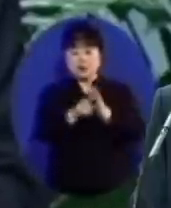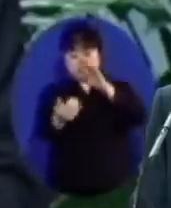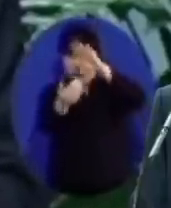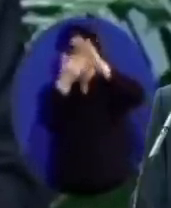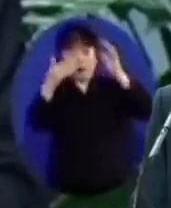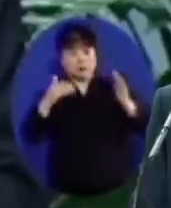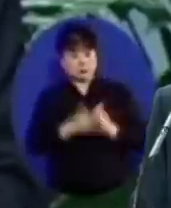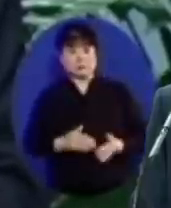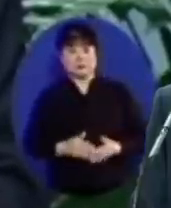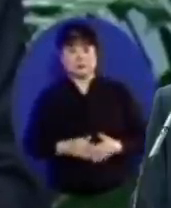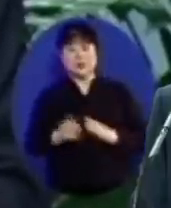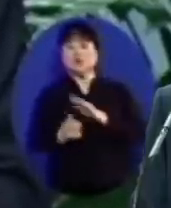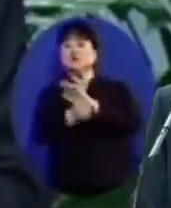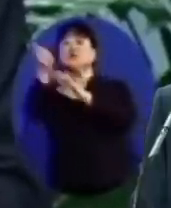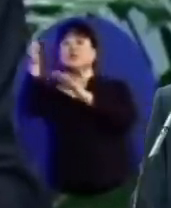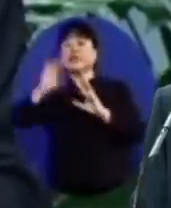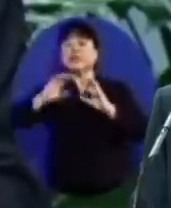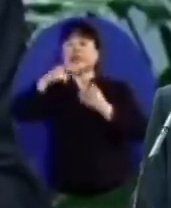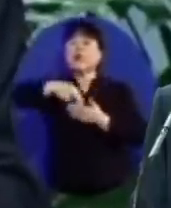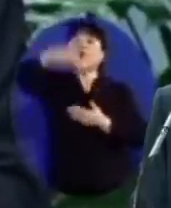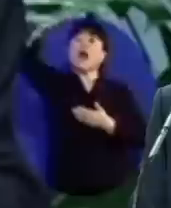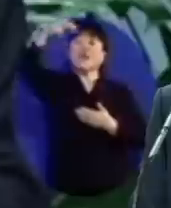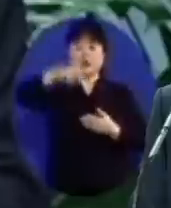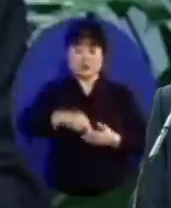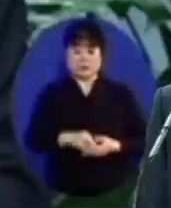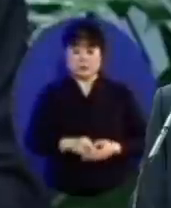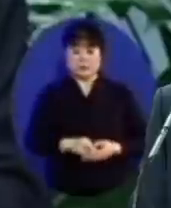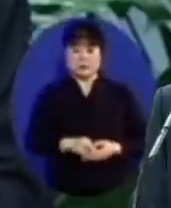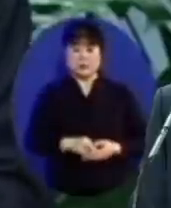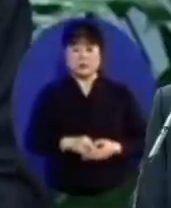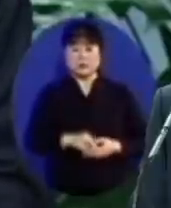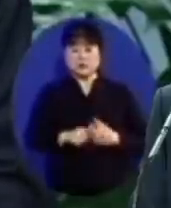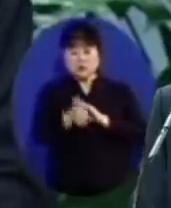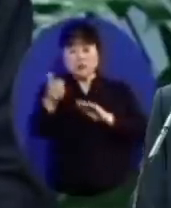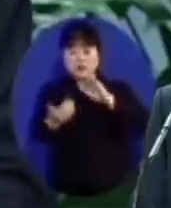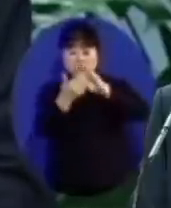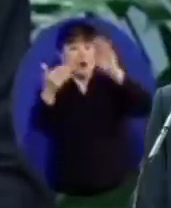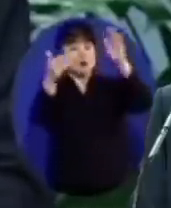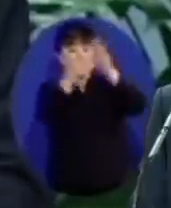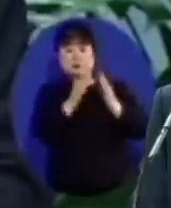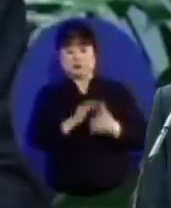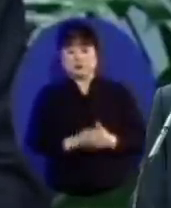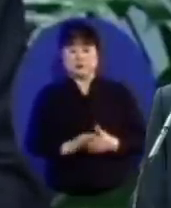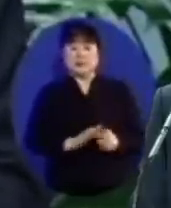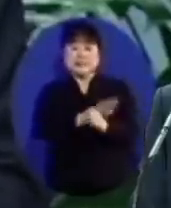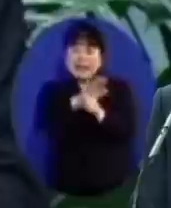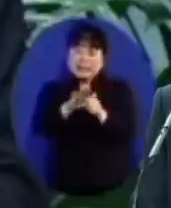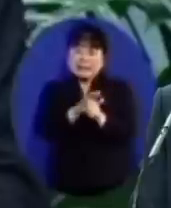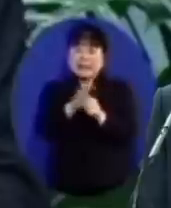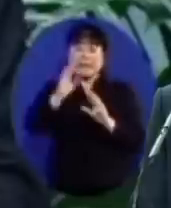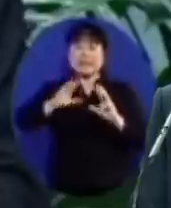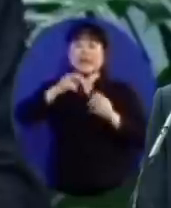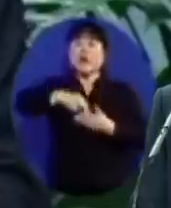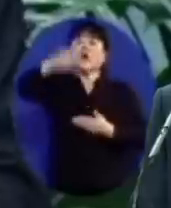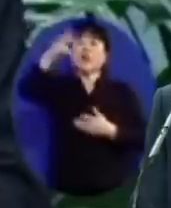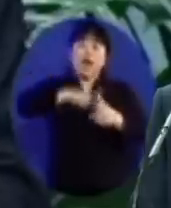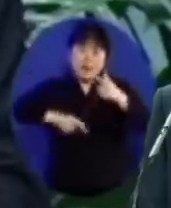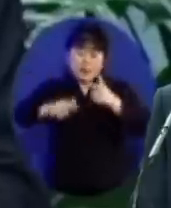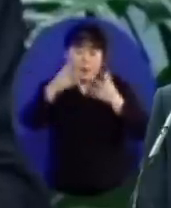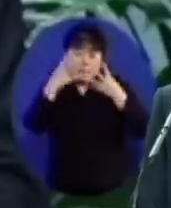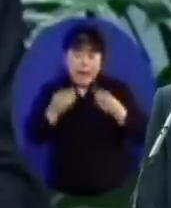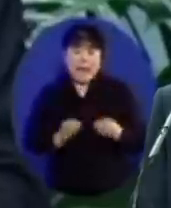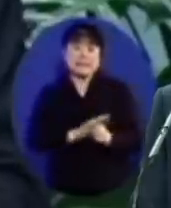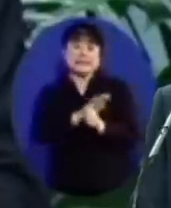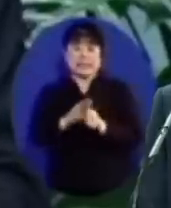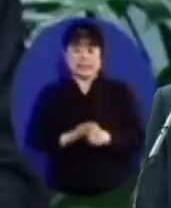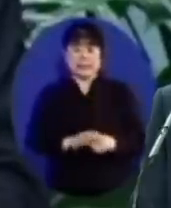이루어졌으니까 소망도 천국 갈 소망을 하는데 천국 가면 이루어졌지 않습니까? 사랑은 천국 가면 더 끌어오르기 때문에 사랑은